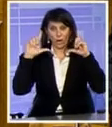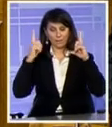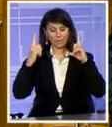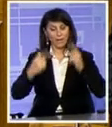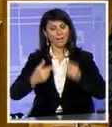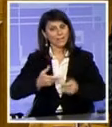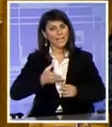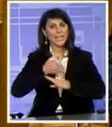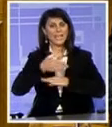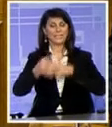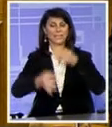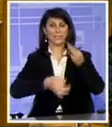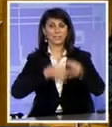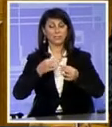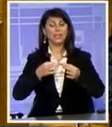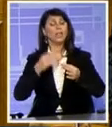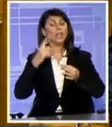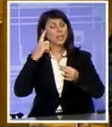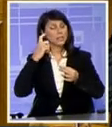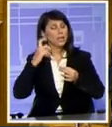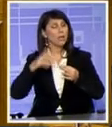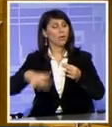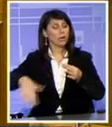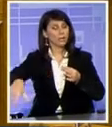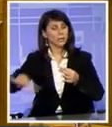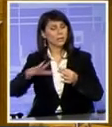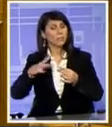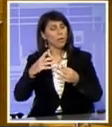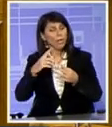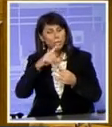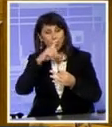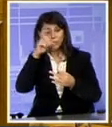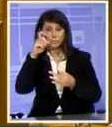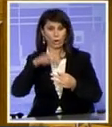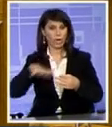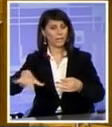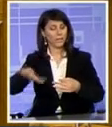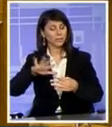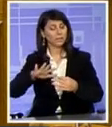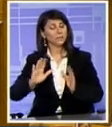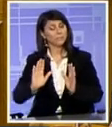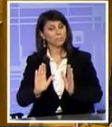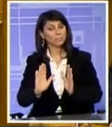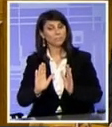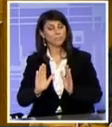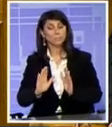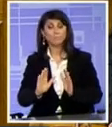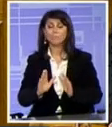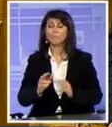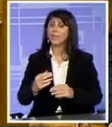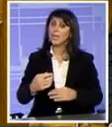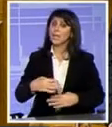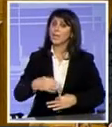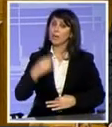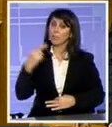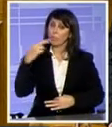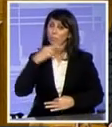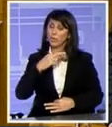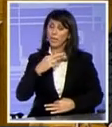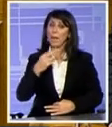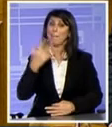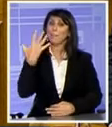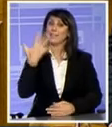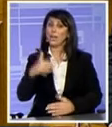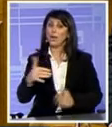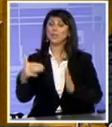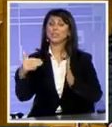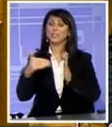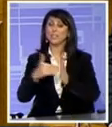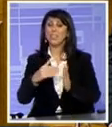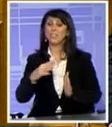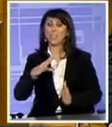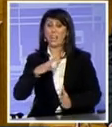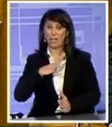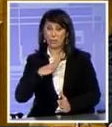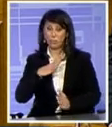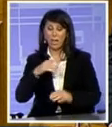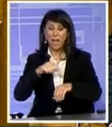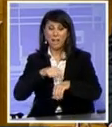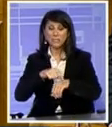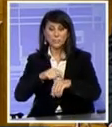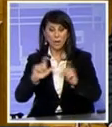σημερινής ζωφερής πραγματικότητας. Κύριε Πρωθυπουργέ, 500.000 άνθρωποι ζουν σε νοικοκυριά χωρίς